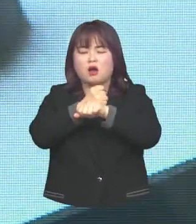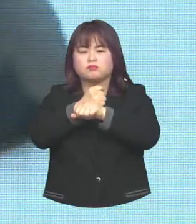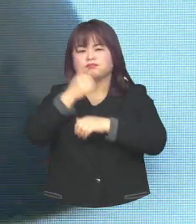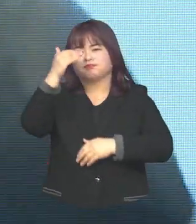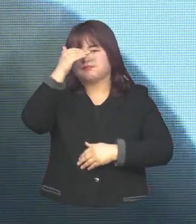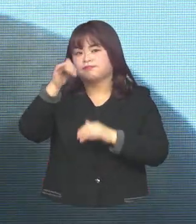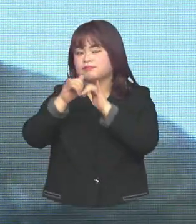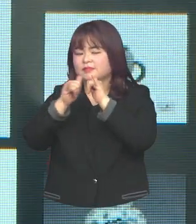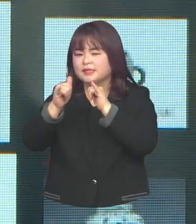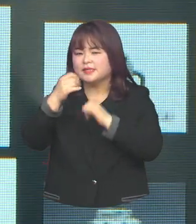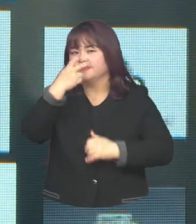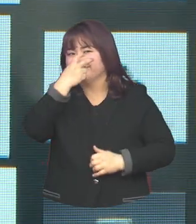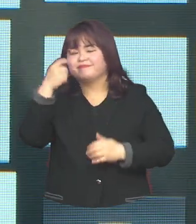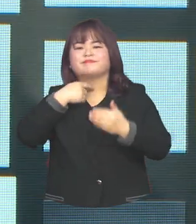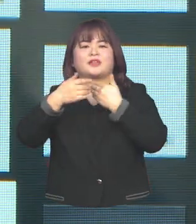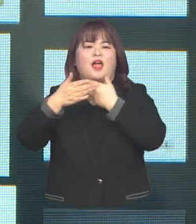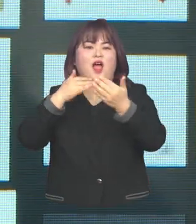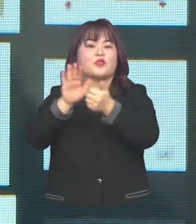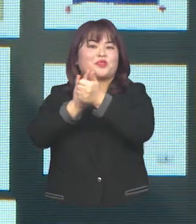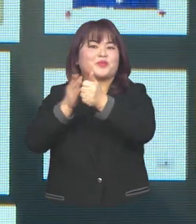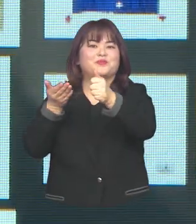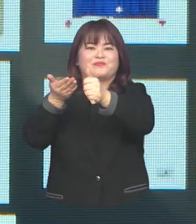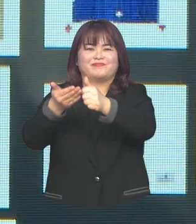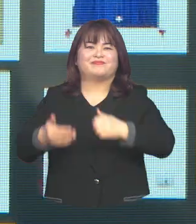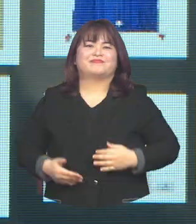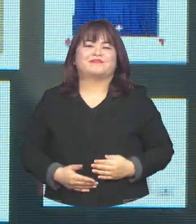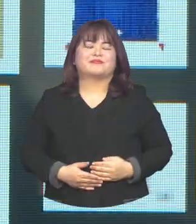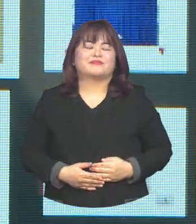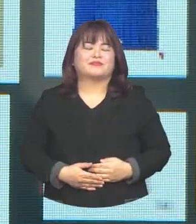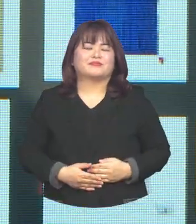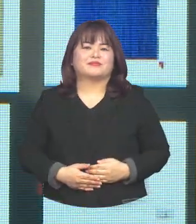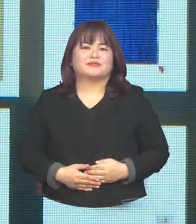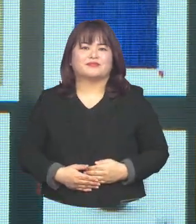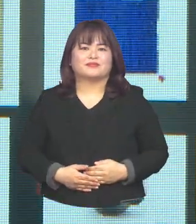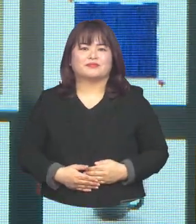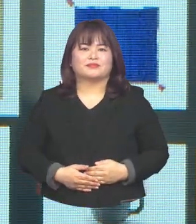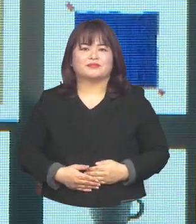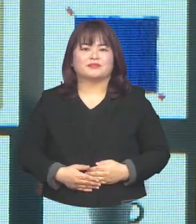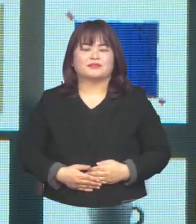활용해 관람객들에게 색다른 체험 서비스를 제공합니다.